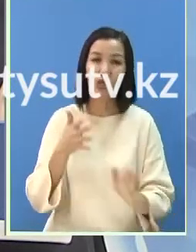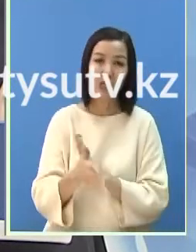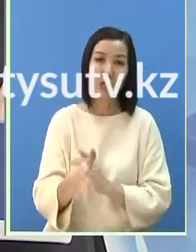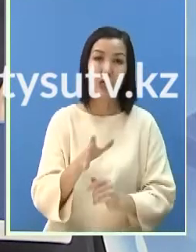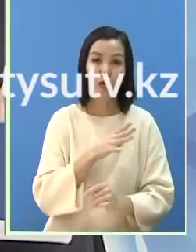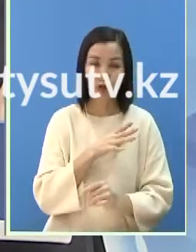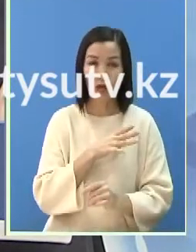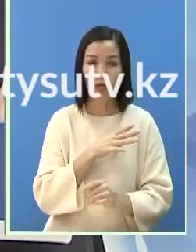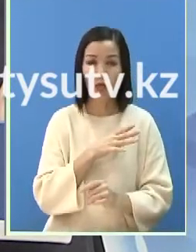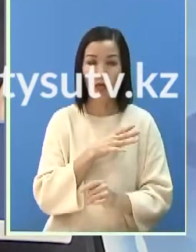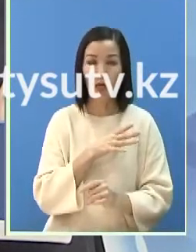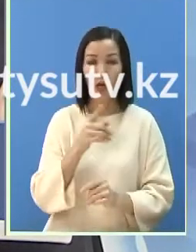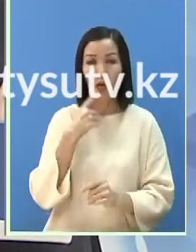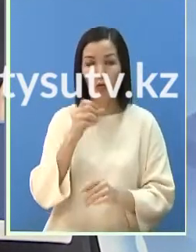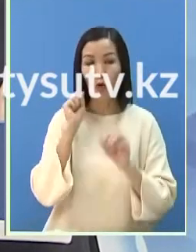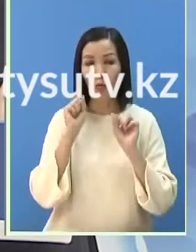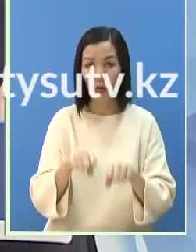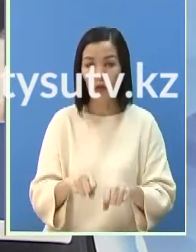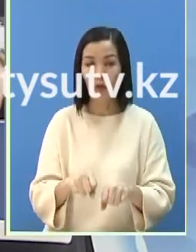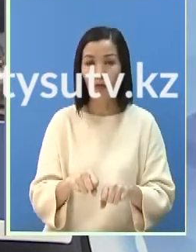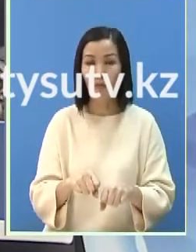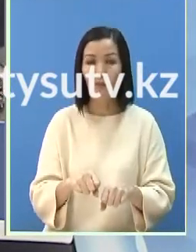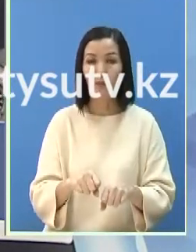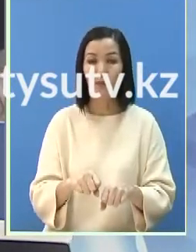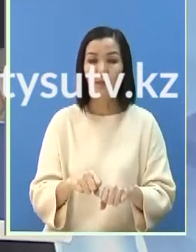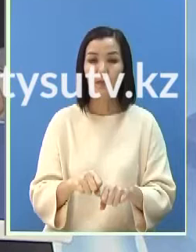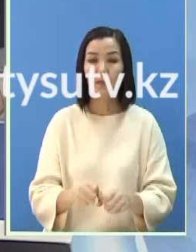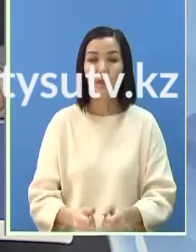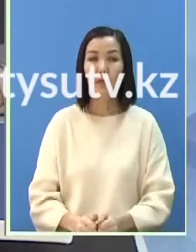шығынға ұсырады деп айтсақ болады. Және де осы